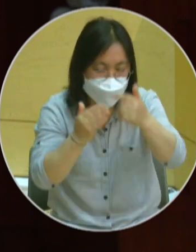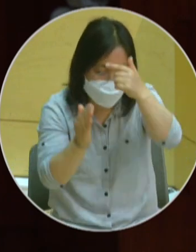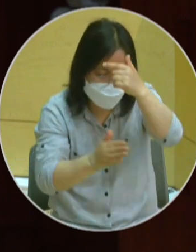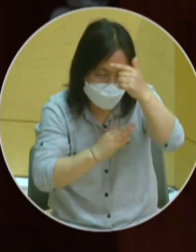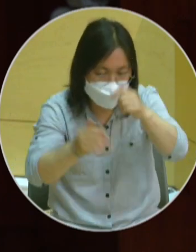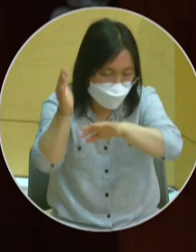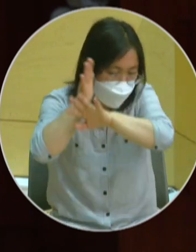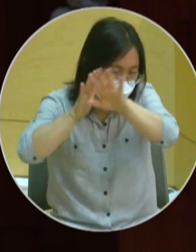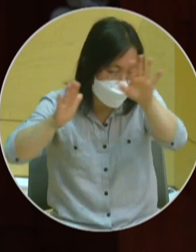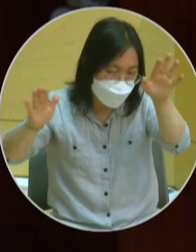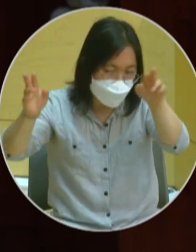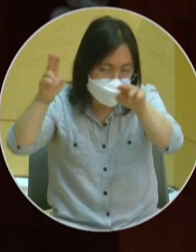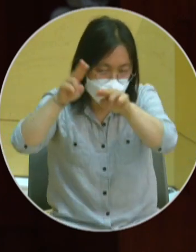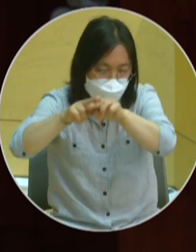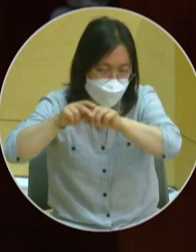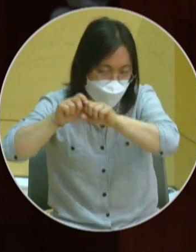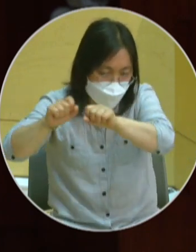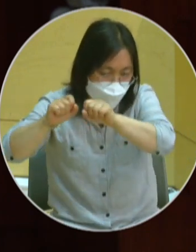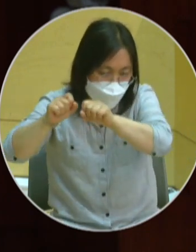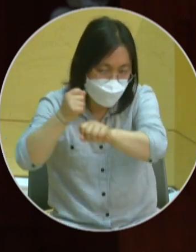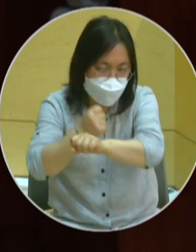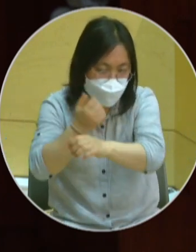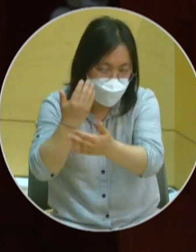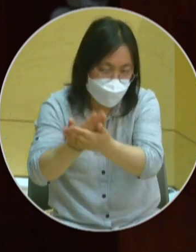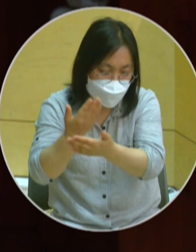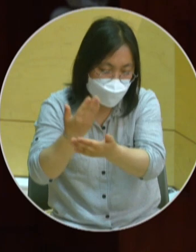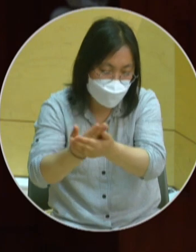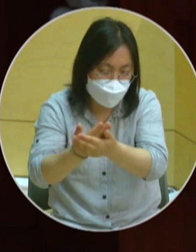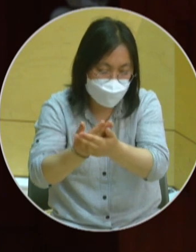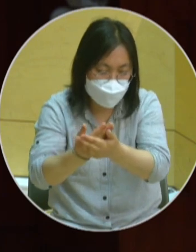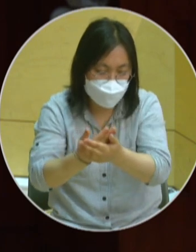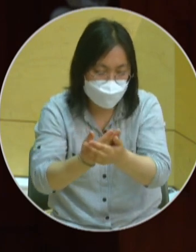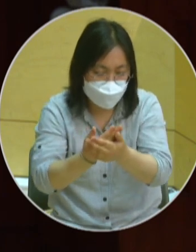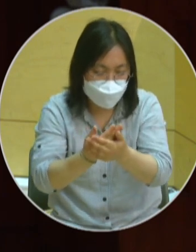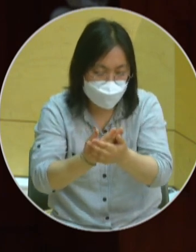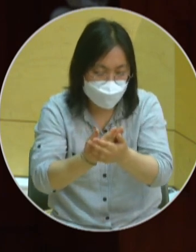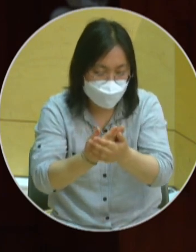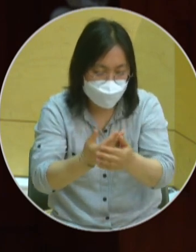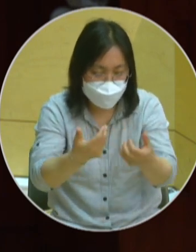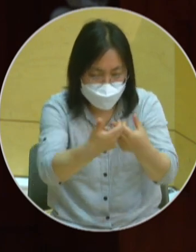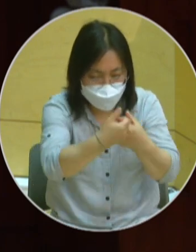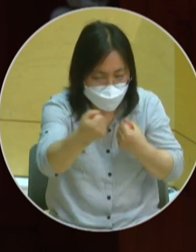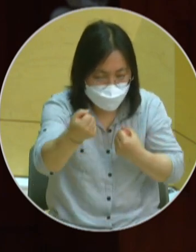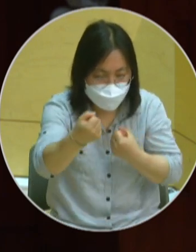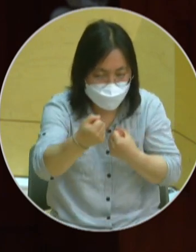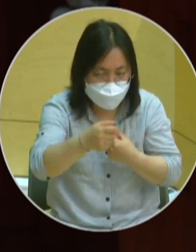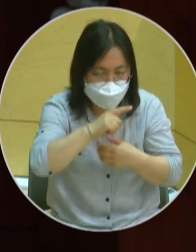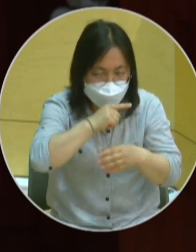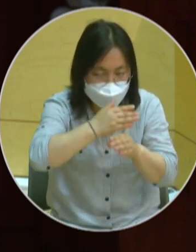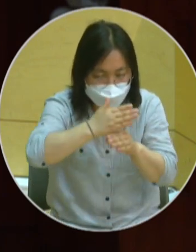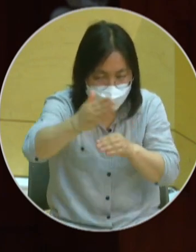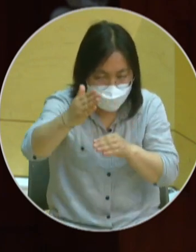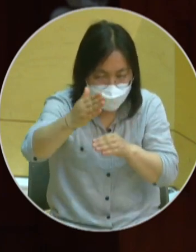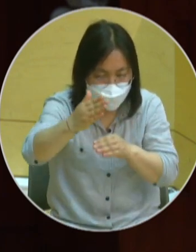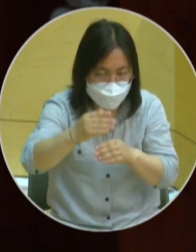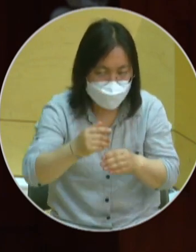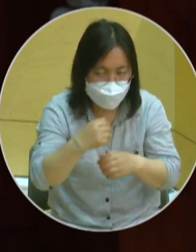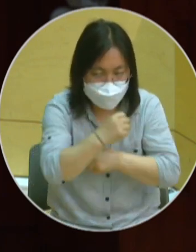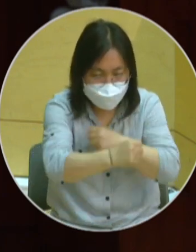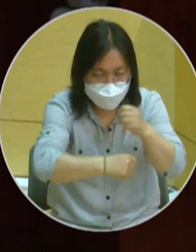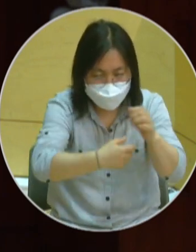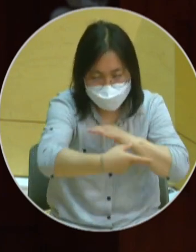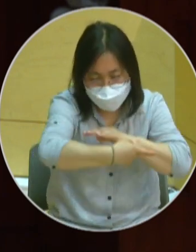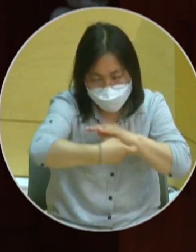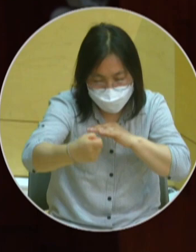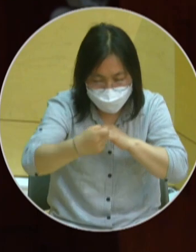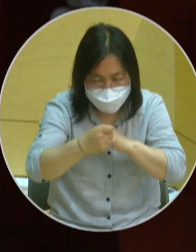보좌를 울리는 기도의 능력을 체험하게 하옵소서. 분단된 조국 저 북한 땅에 자유를